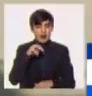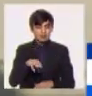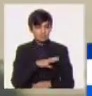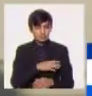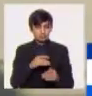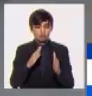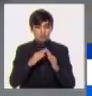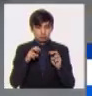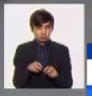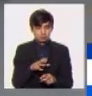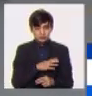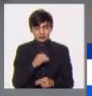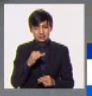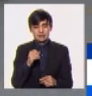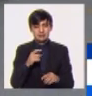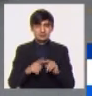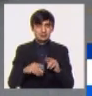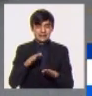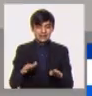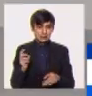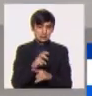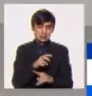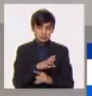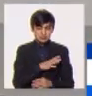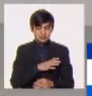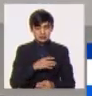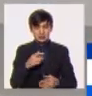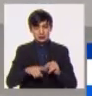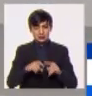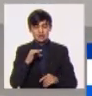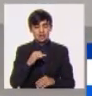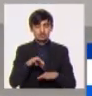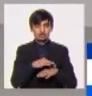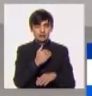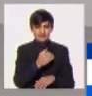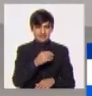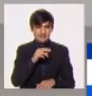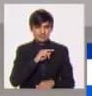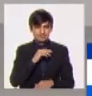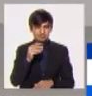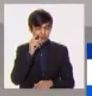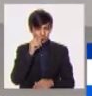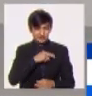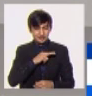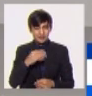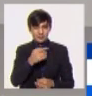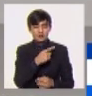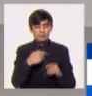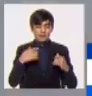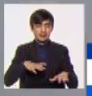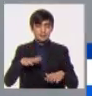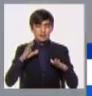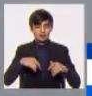находились в изоляции. К ним иногда приходили дети. До этого времени жена заболевшего работала на рынке, но явные признаки